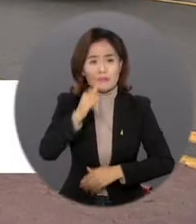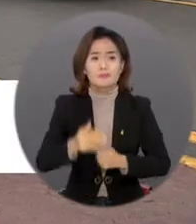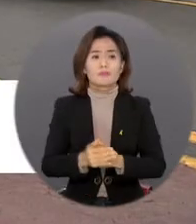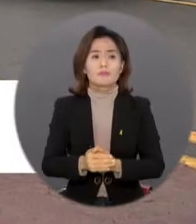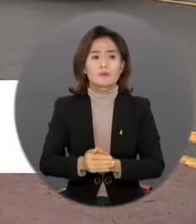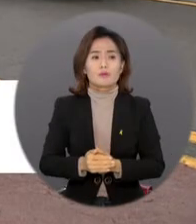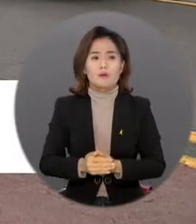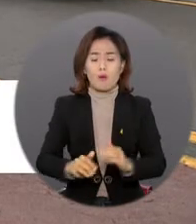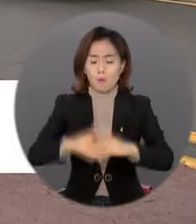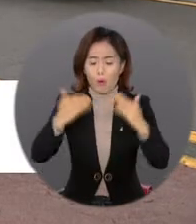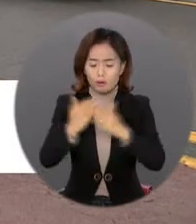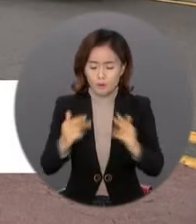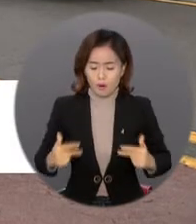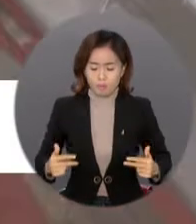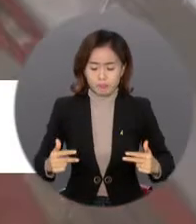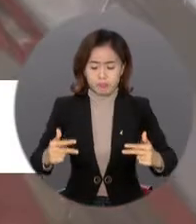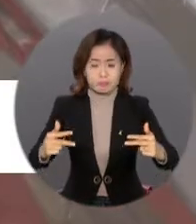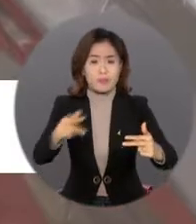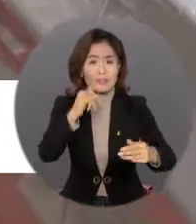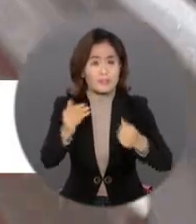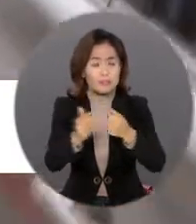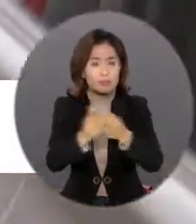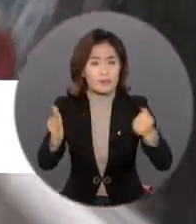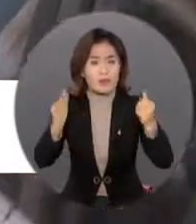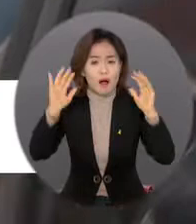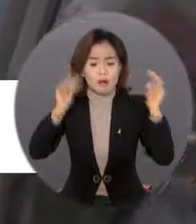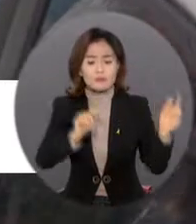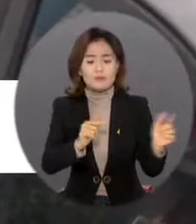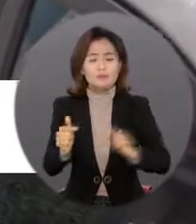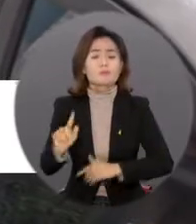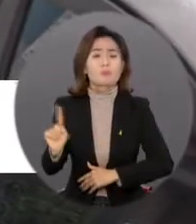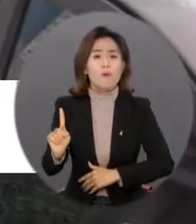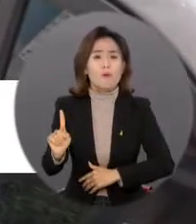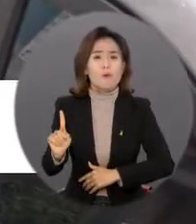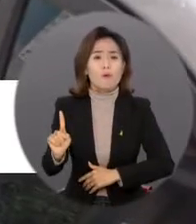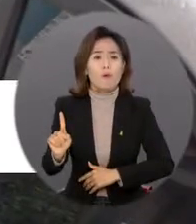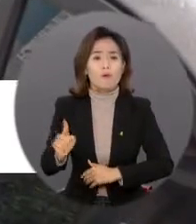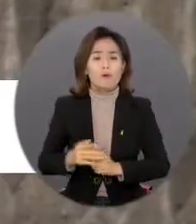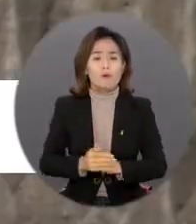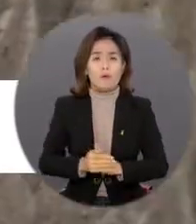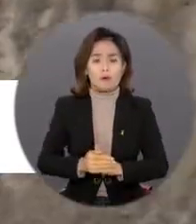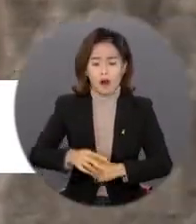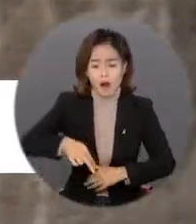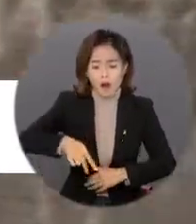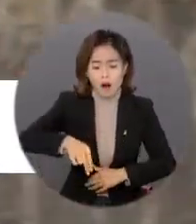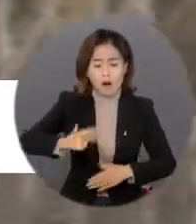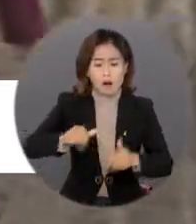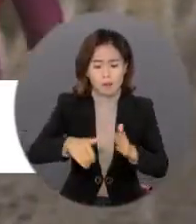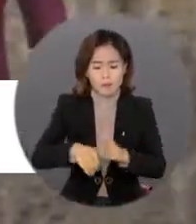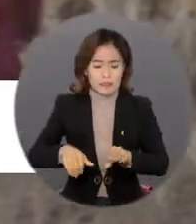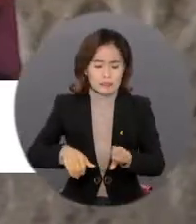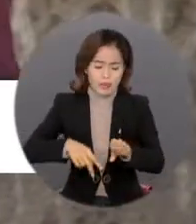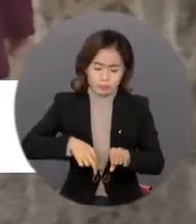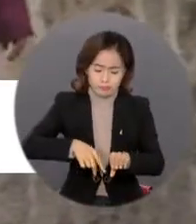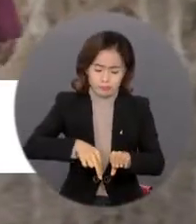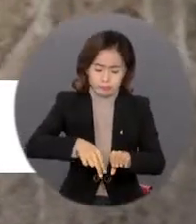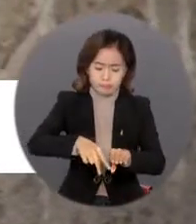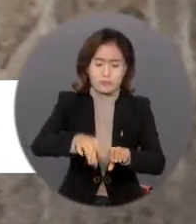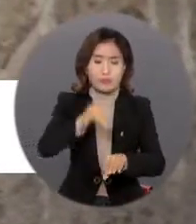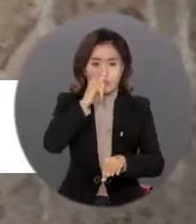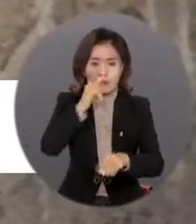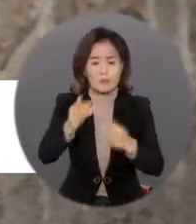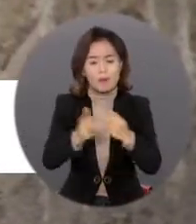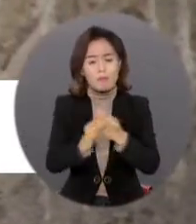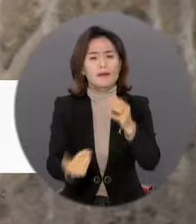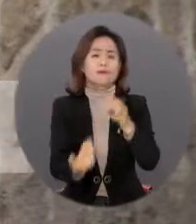이거 개인 주차를 양쪽으로 해보기 때문에 애들이 등하교 시에 차도로 오르는 경우가 많죠. 그런